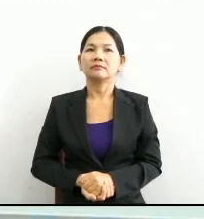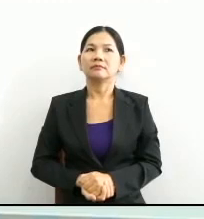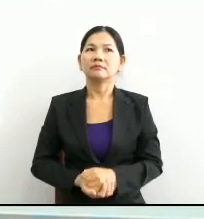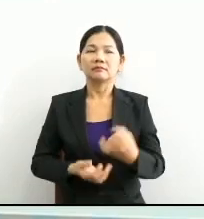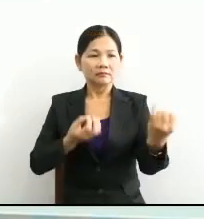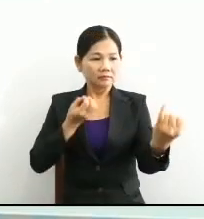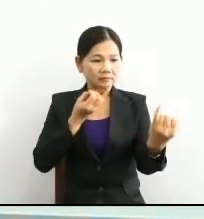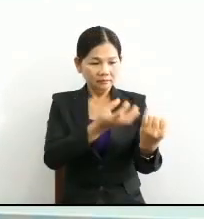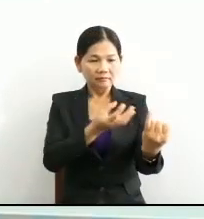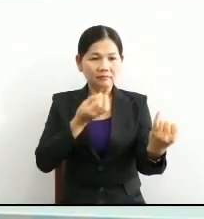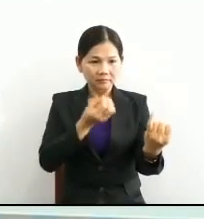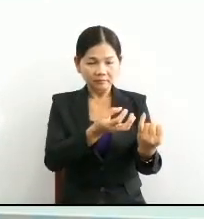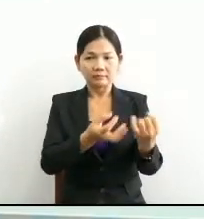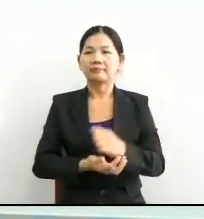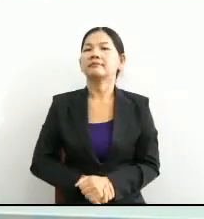chân châm